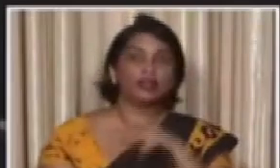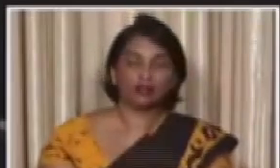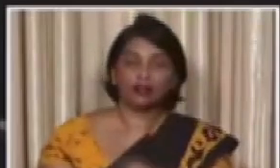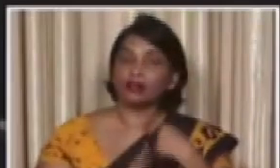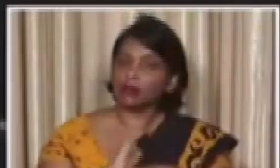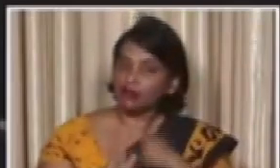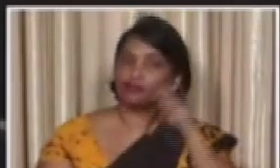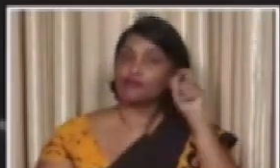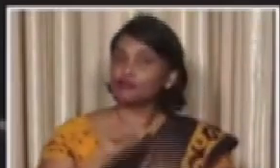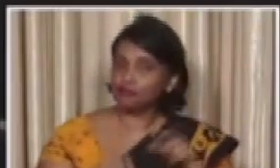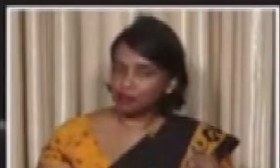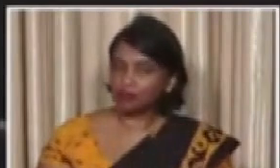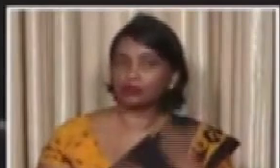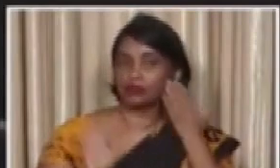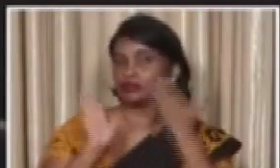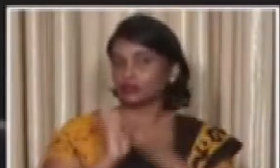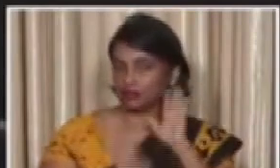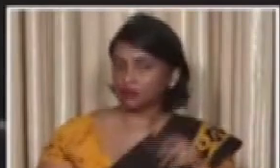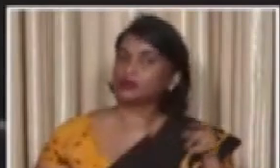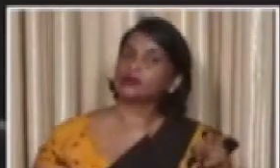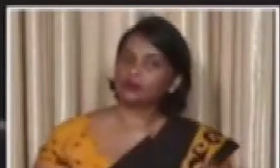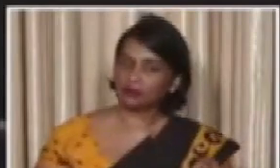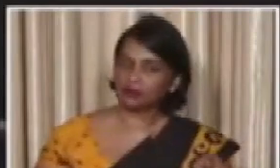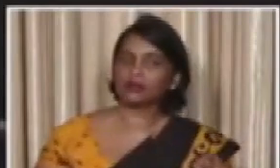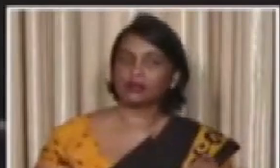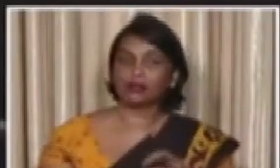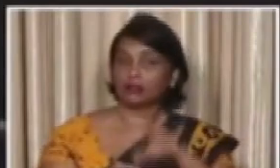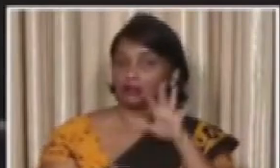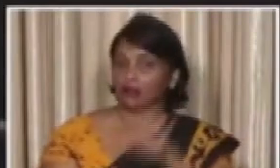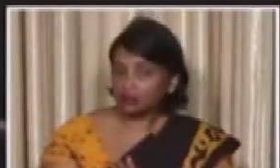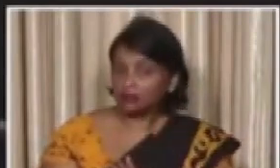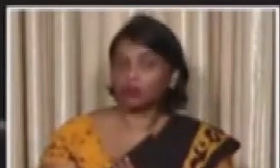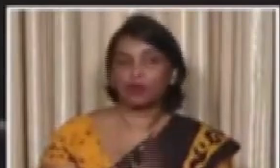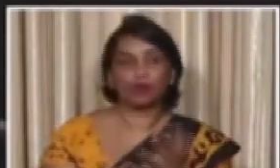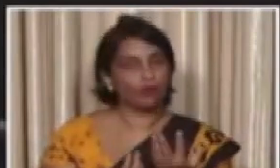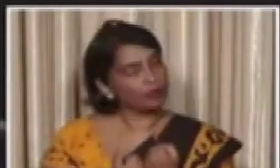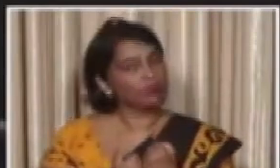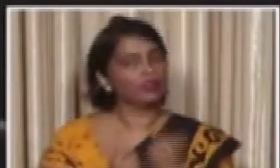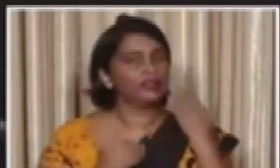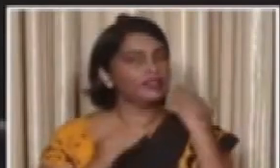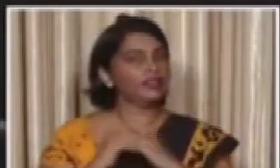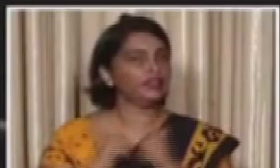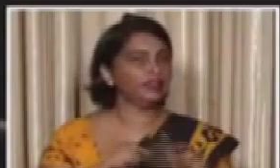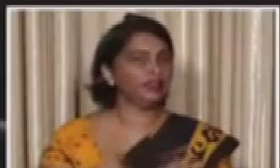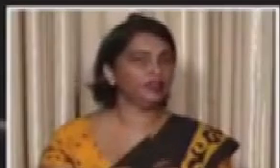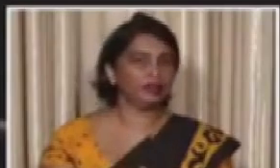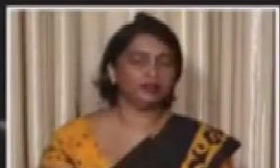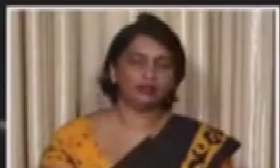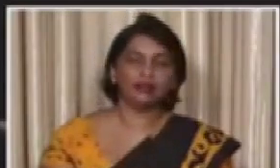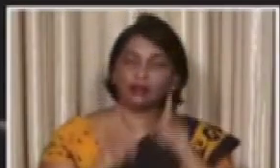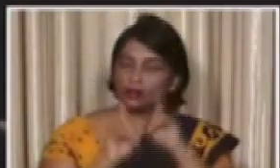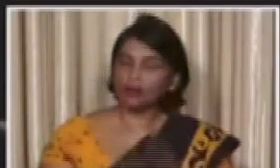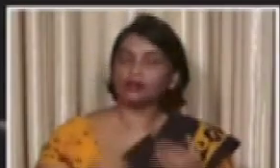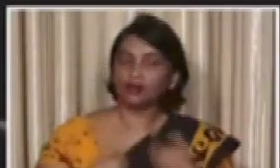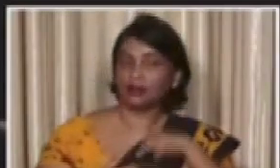සහ ජනතාවට ආදර්ශයක් විය යුතුයි. තීරණයක් බව මාගේ විශ්වාසයයි. එසේ මෙය මාගේ